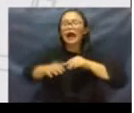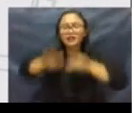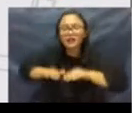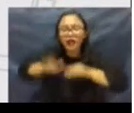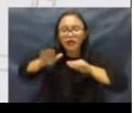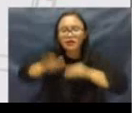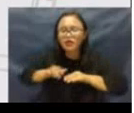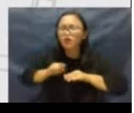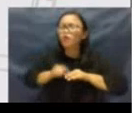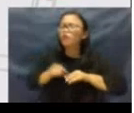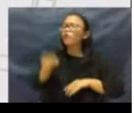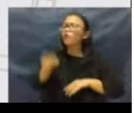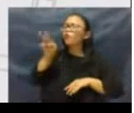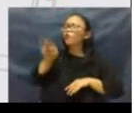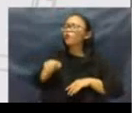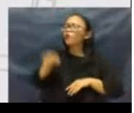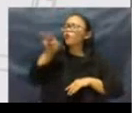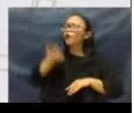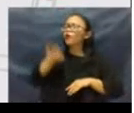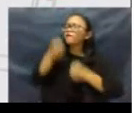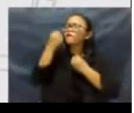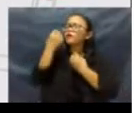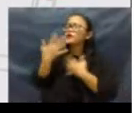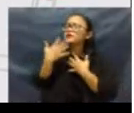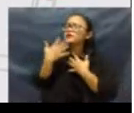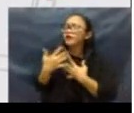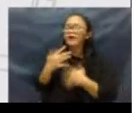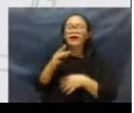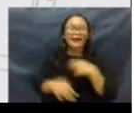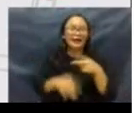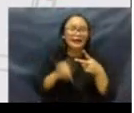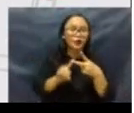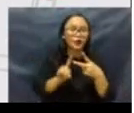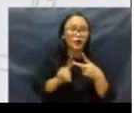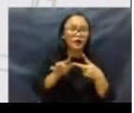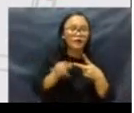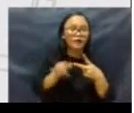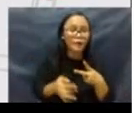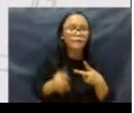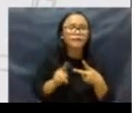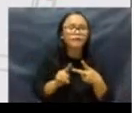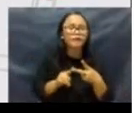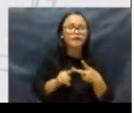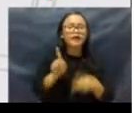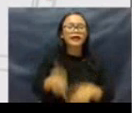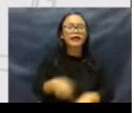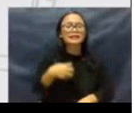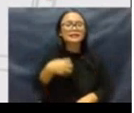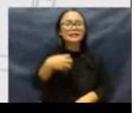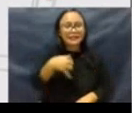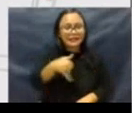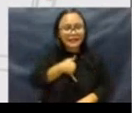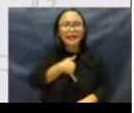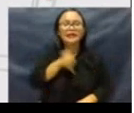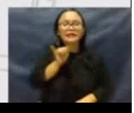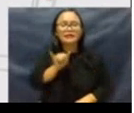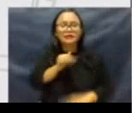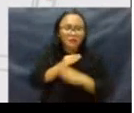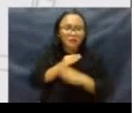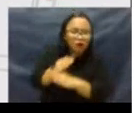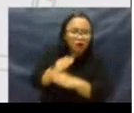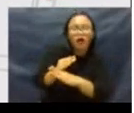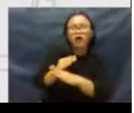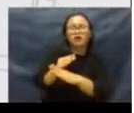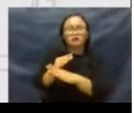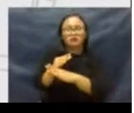klaim. Dan yang kedua, derajat keyakinan seseorang dalam menerima atau menolak klaim tersebut. Jadi